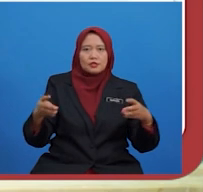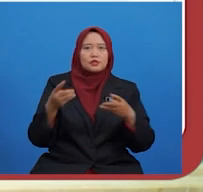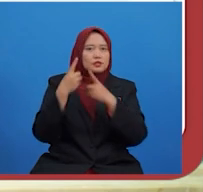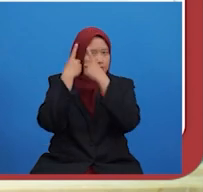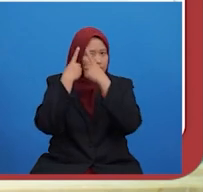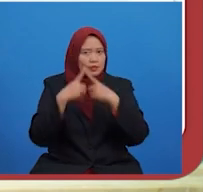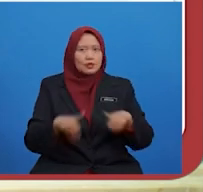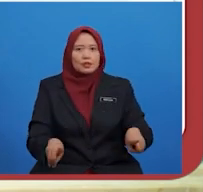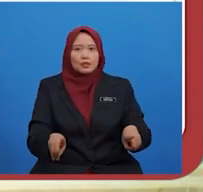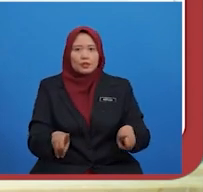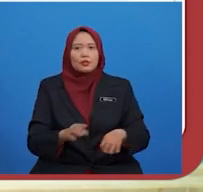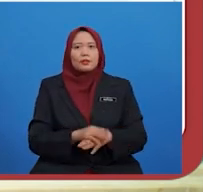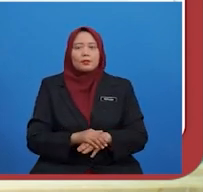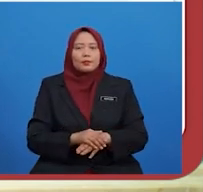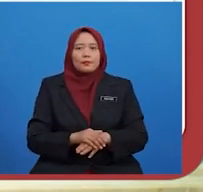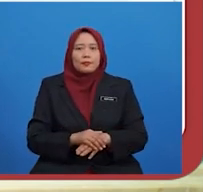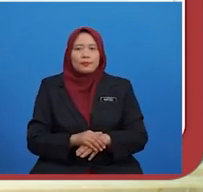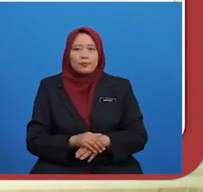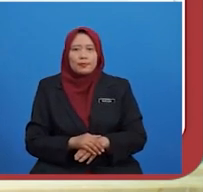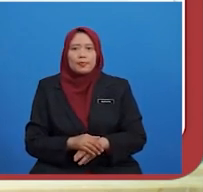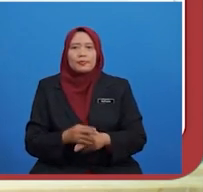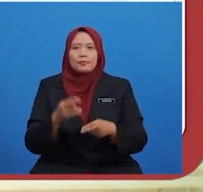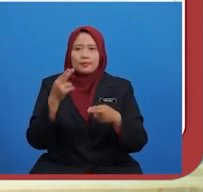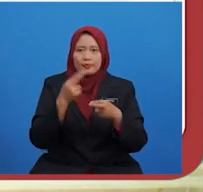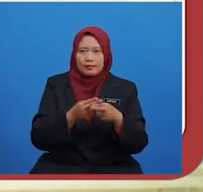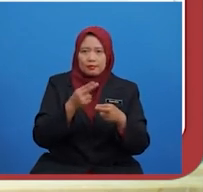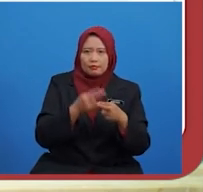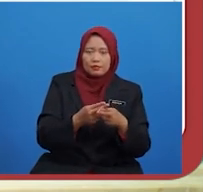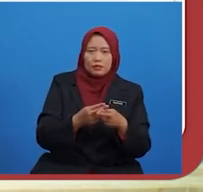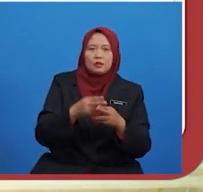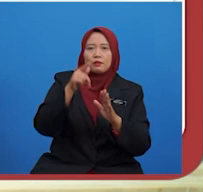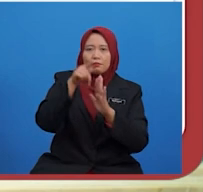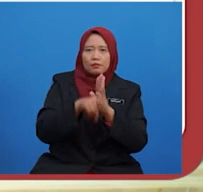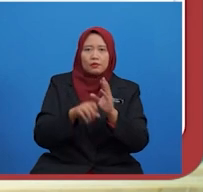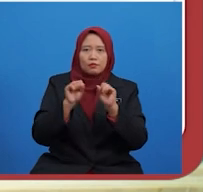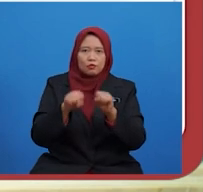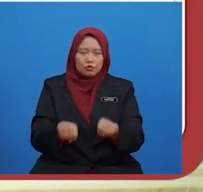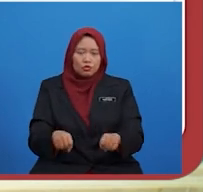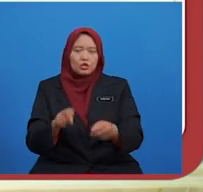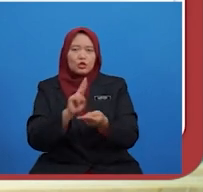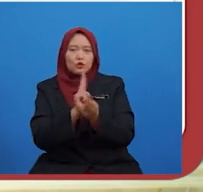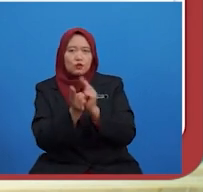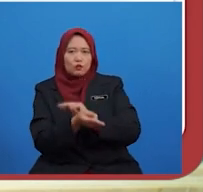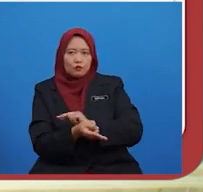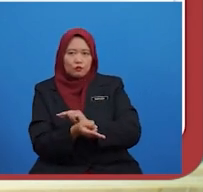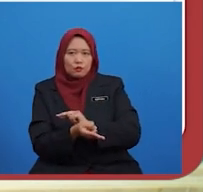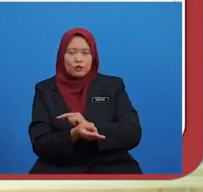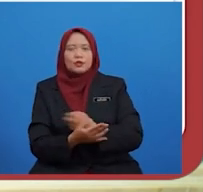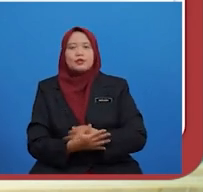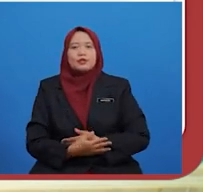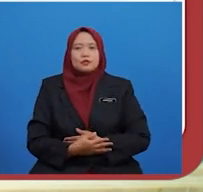dikehendaki. Langkah kedua, beri nama kepada pembolek ubah. Langkah